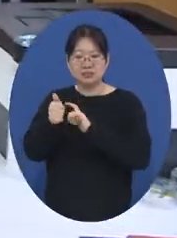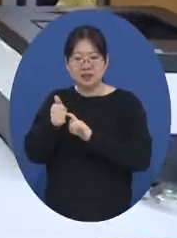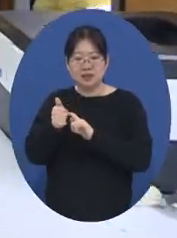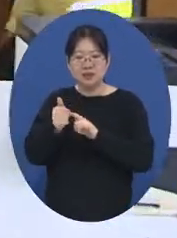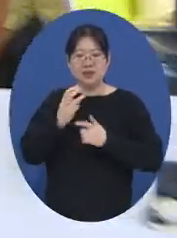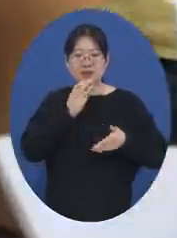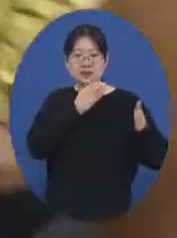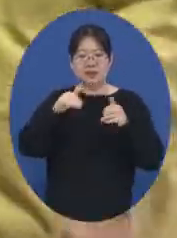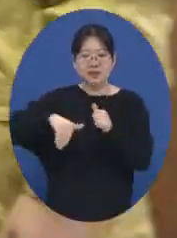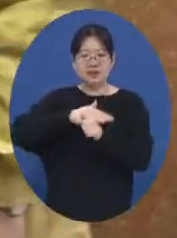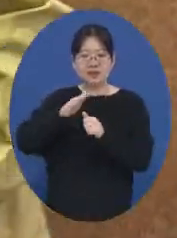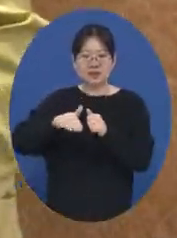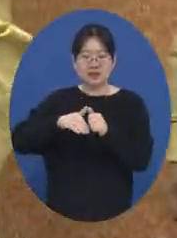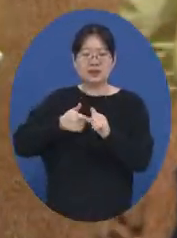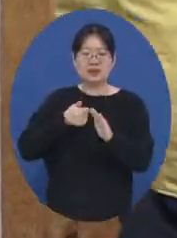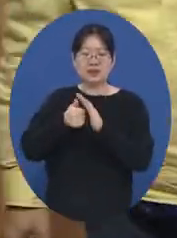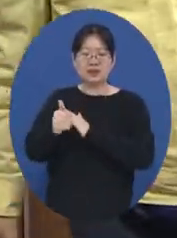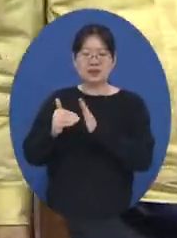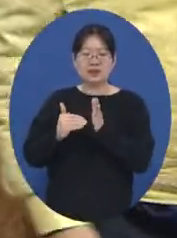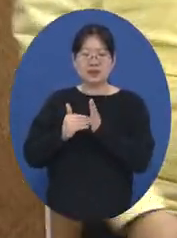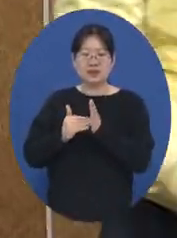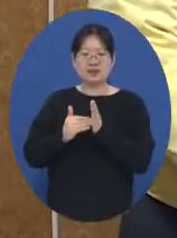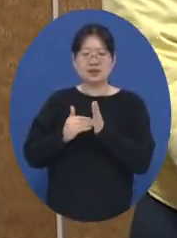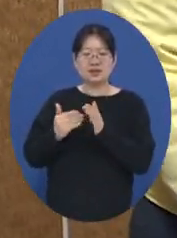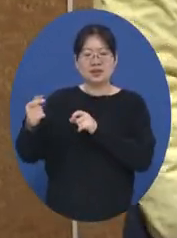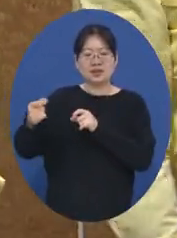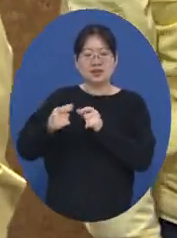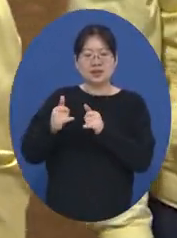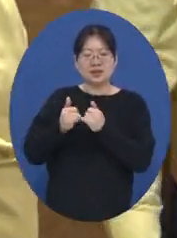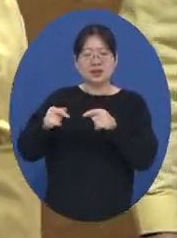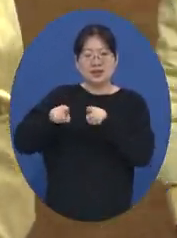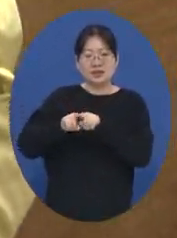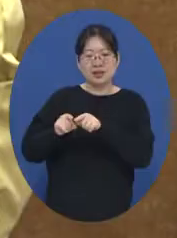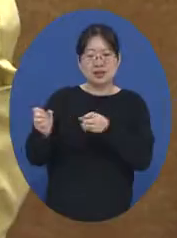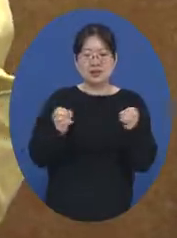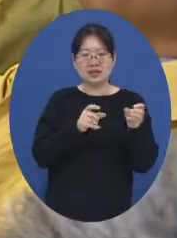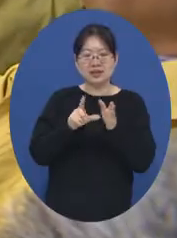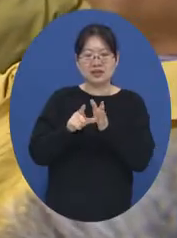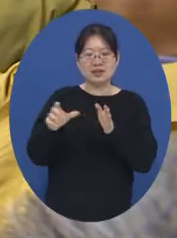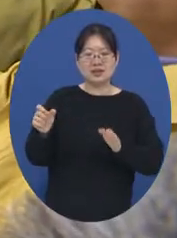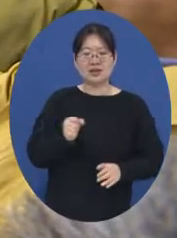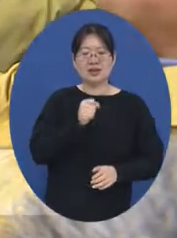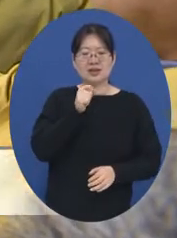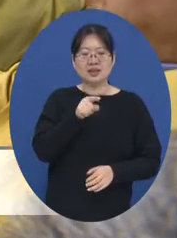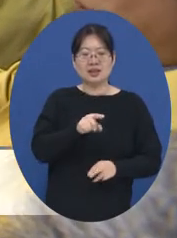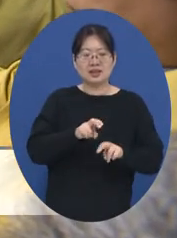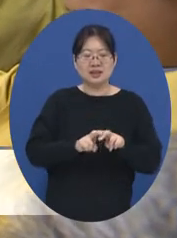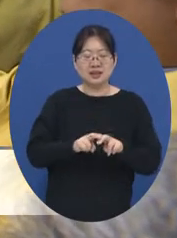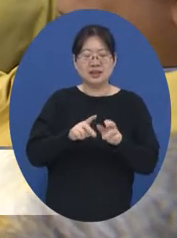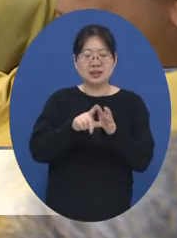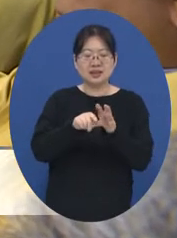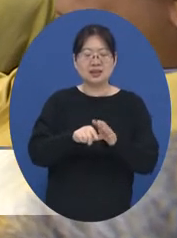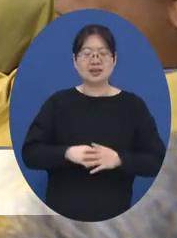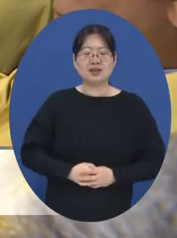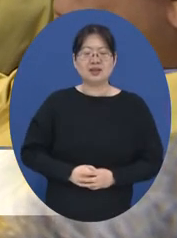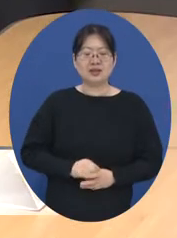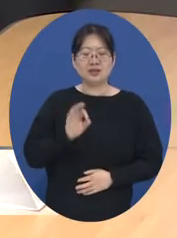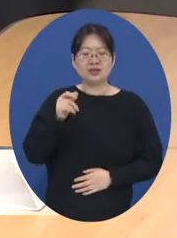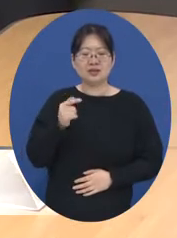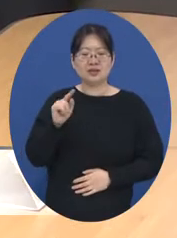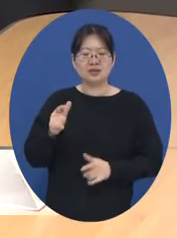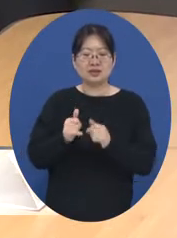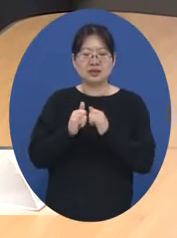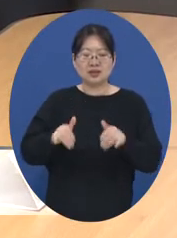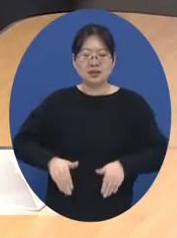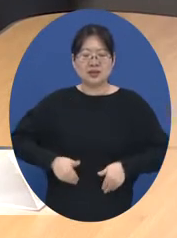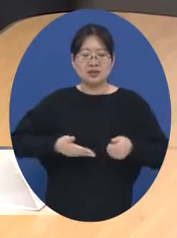경기도 현장 상황실을 방문했고 인근 주민들과 간담회를 가졌습니다. 이 간담회에서 이 지사는 우한 교민을